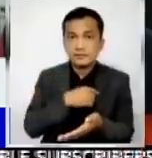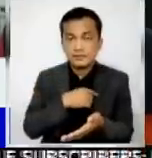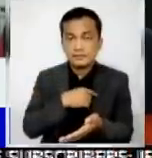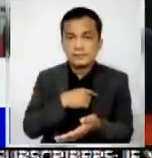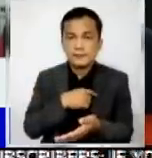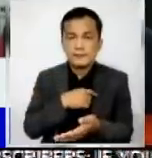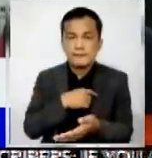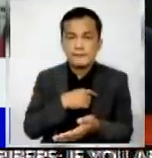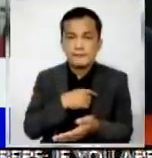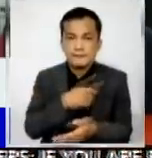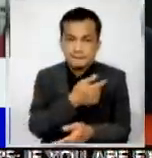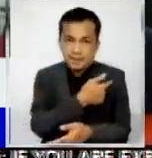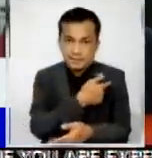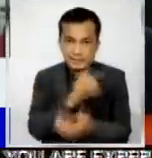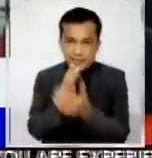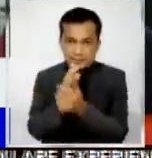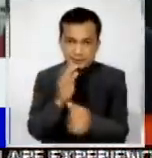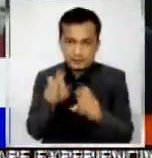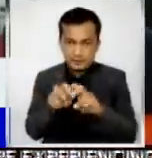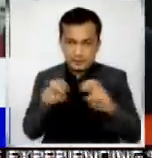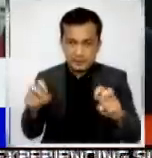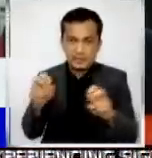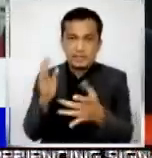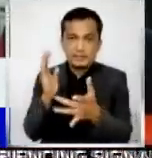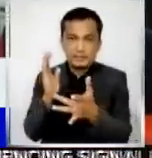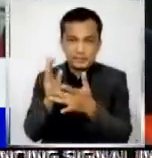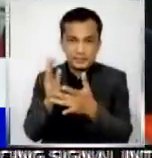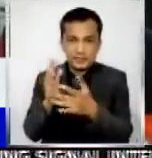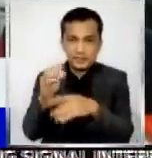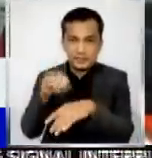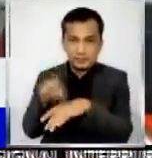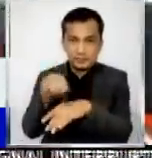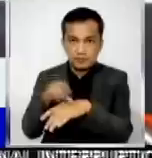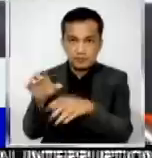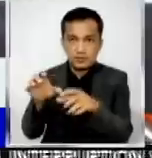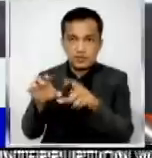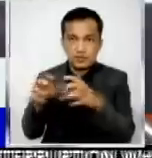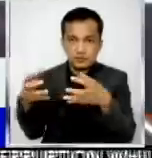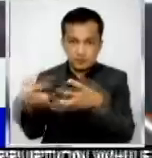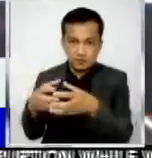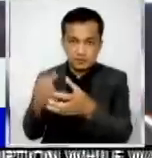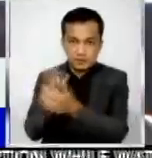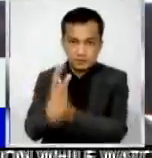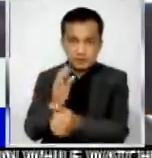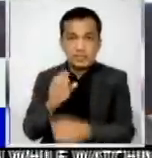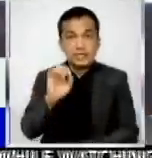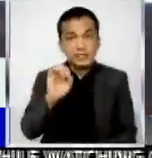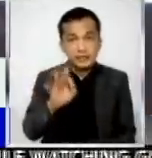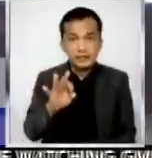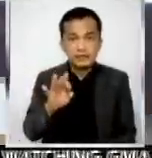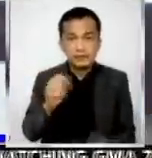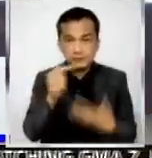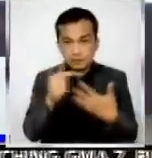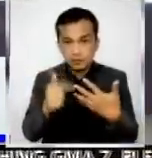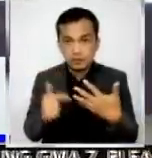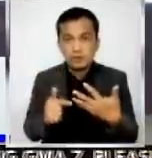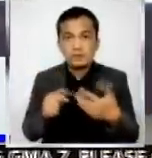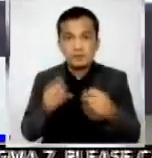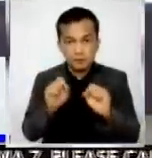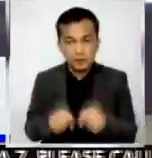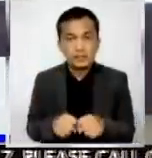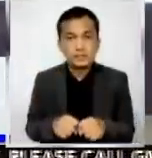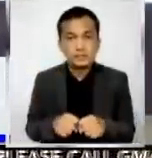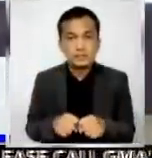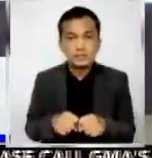ng ating vaccine expert panel and technical advisory group of experts kung ano pa ang pwede pong mga luwagan na